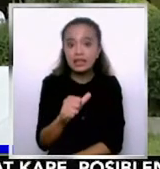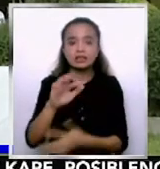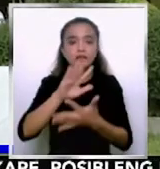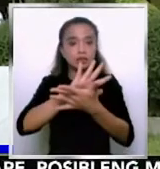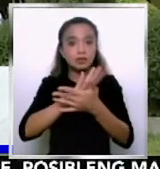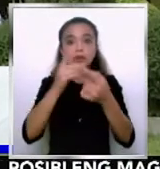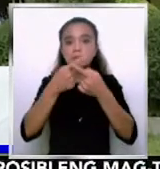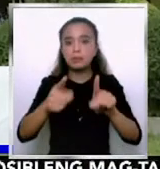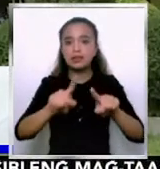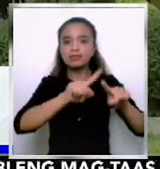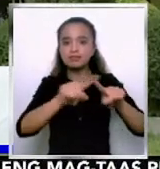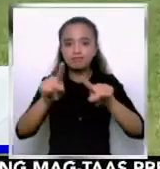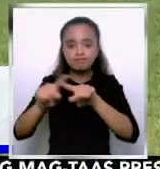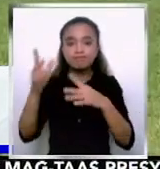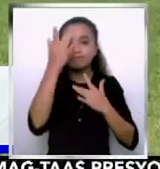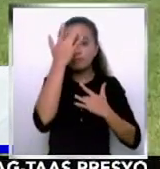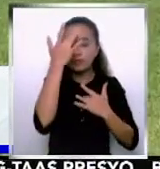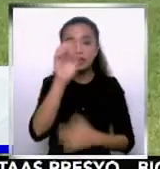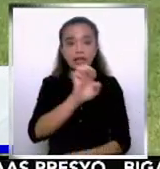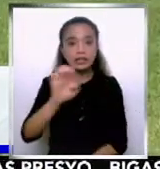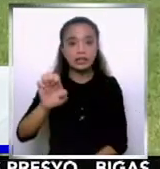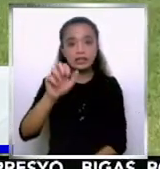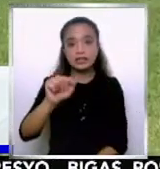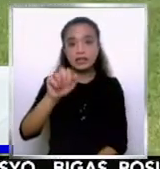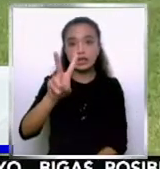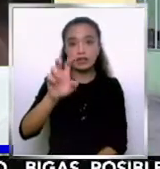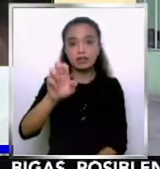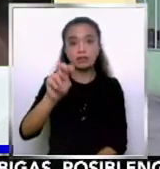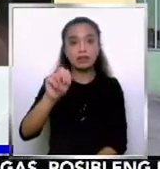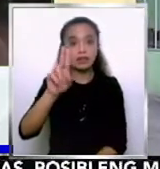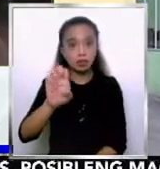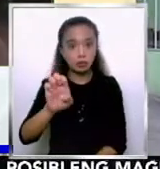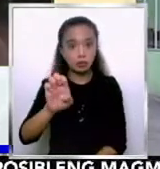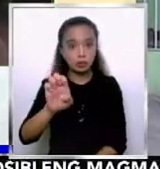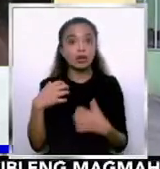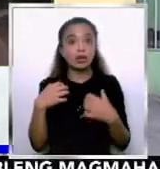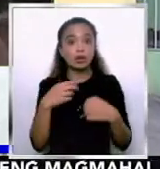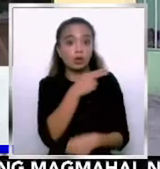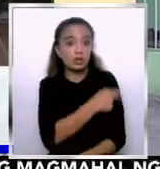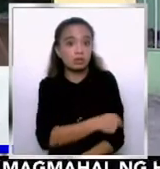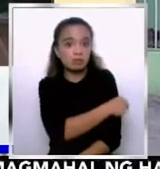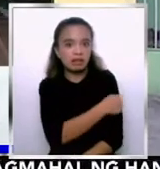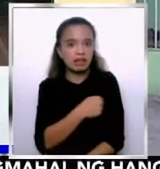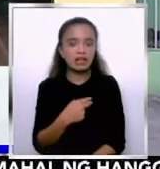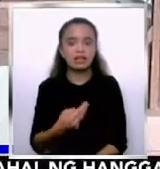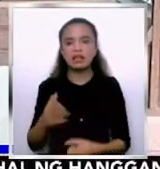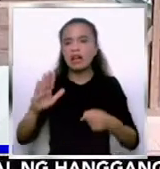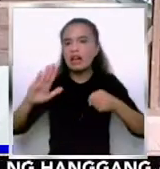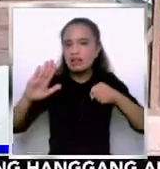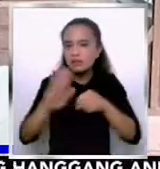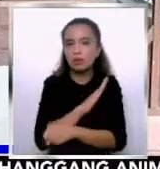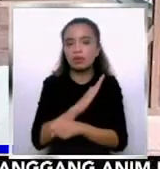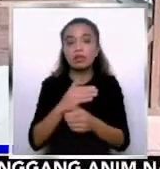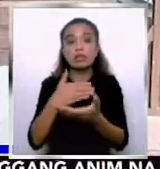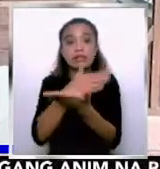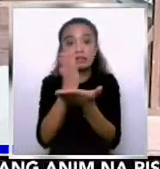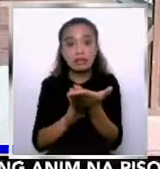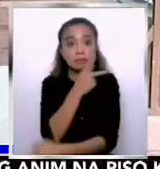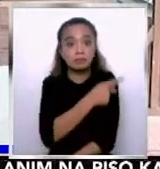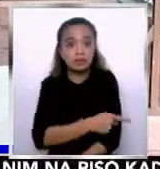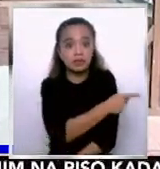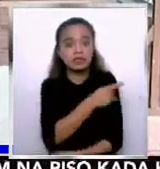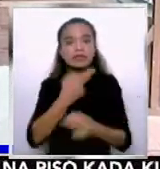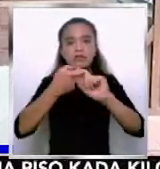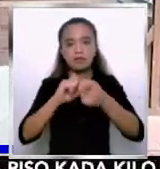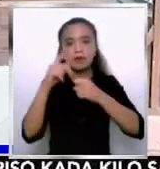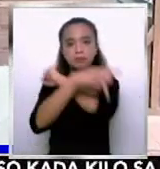East Avenue Medical Center halimbawa, over capacity na raw. May mga pasyenteng galing pa raw sa mga probinsya. May mga trauma patient,